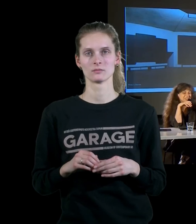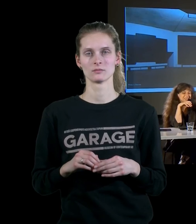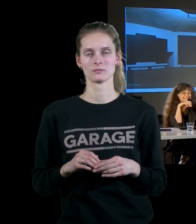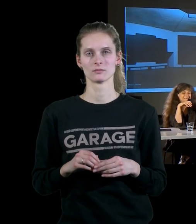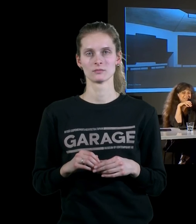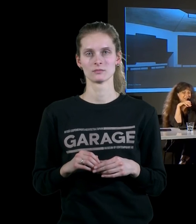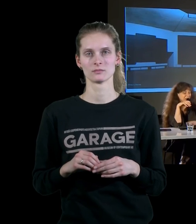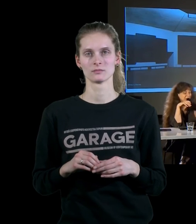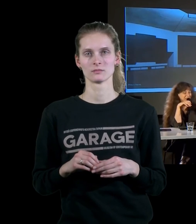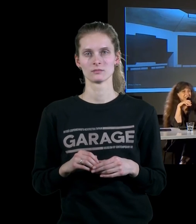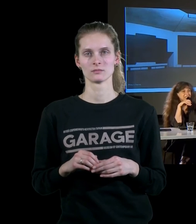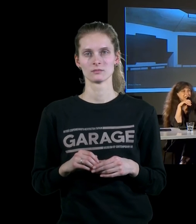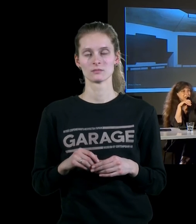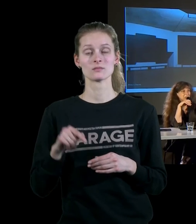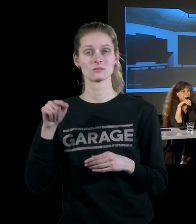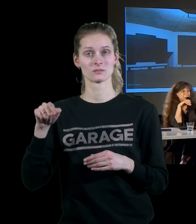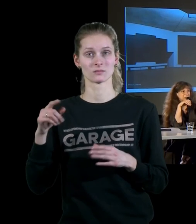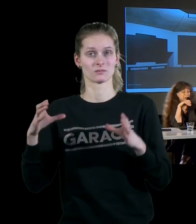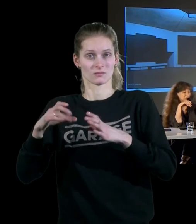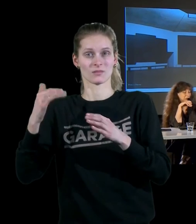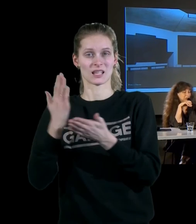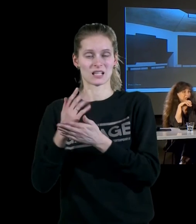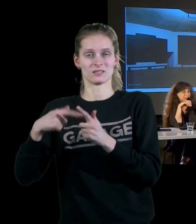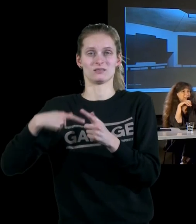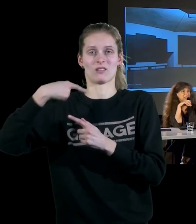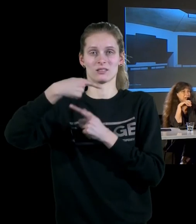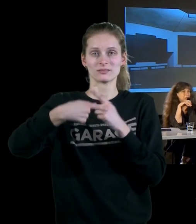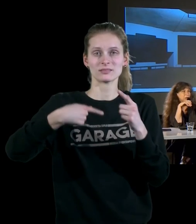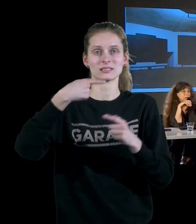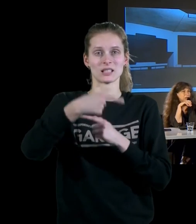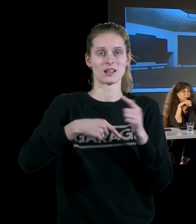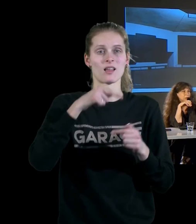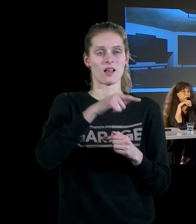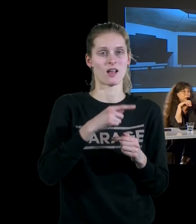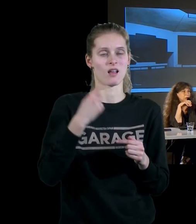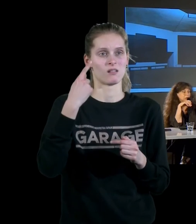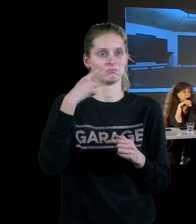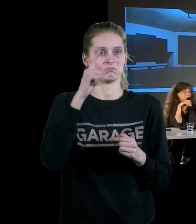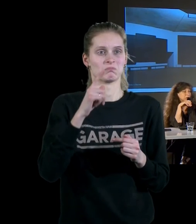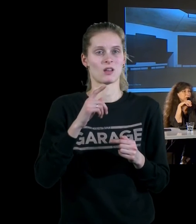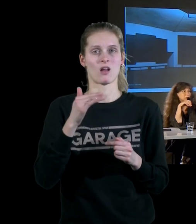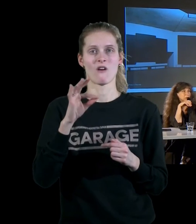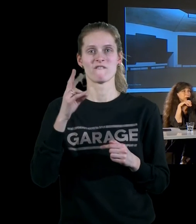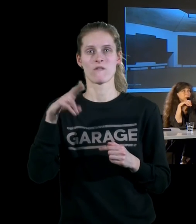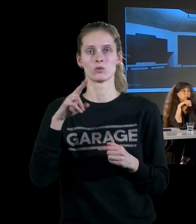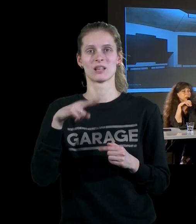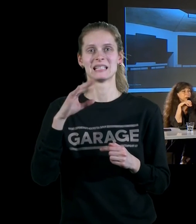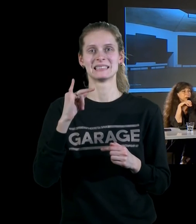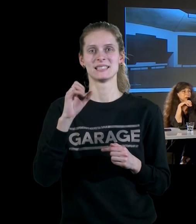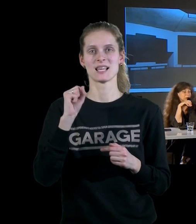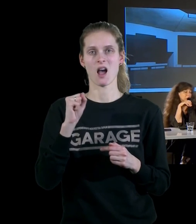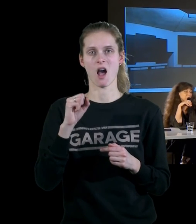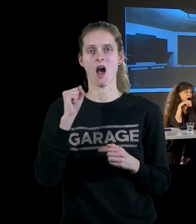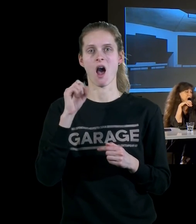положила, как бы, их наследники создали The Art Foundation — это фонд, который поддерживал все искусство